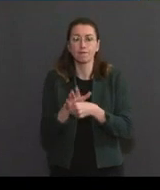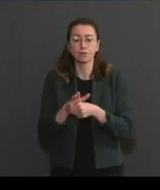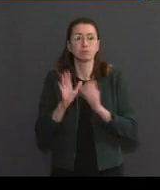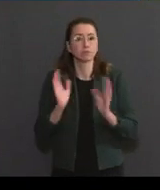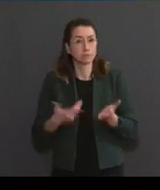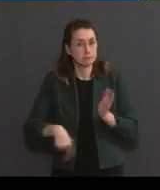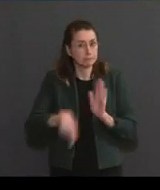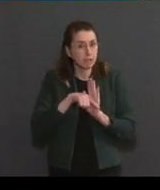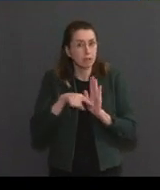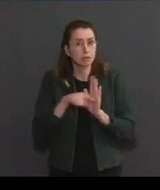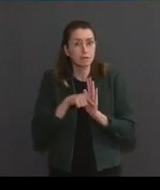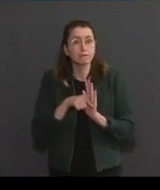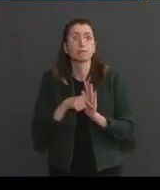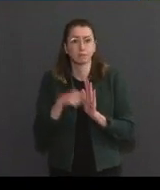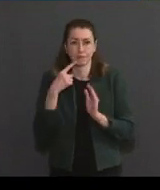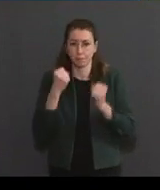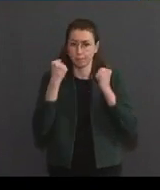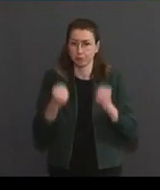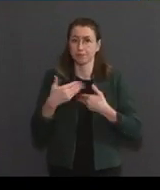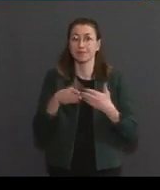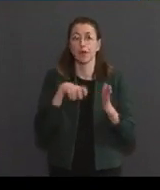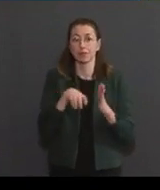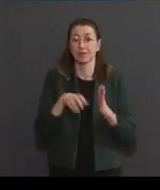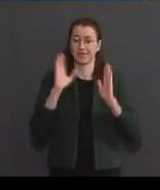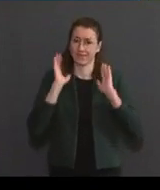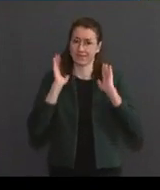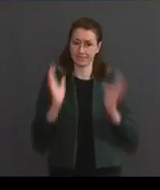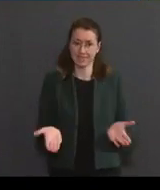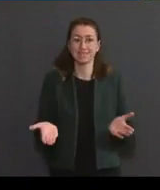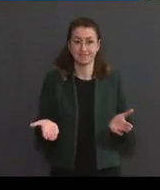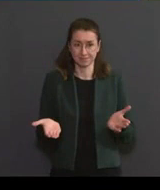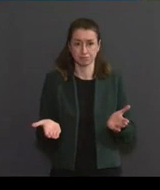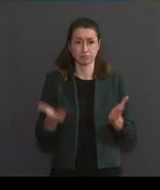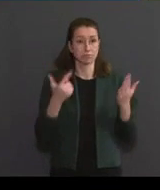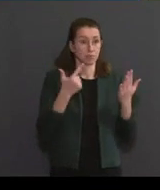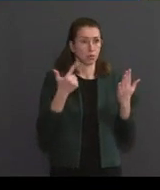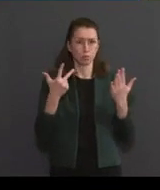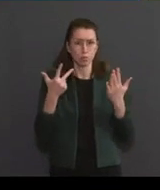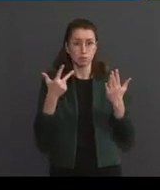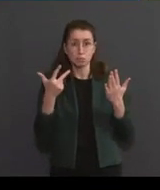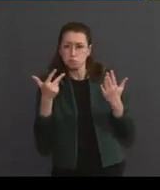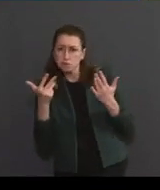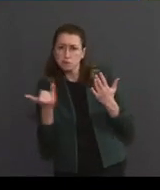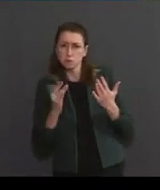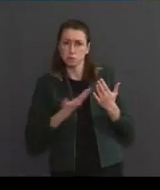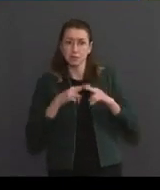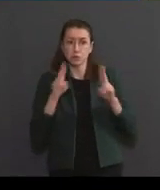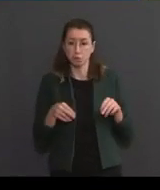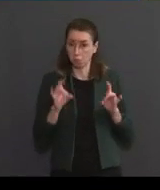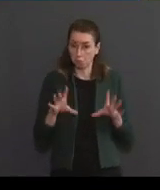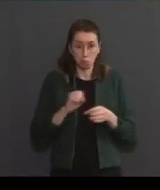J8, à J9 et que vous avez un test négatif. On n'aura pas le résultat avant 1 à 2